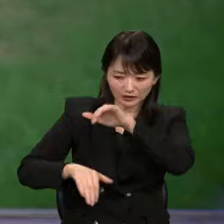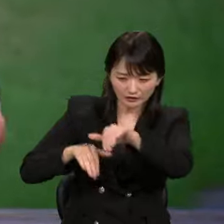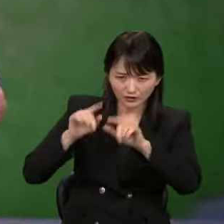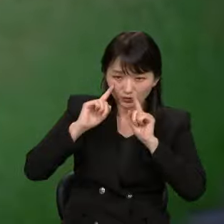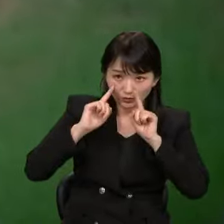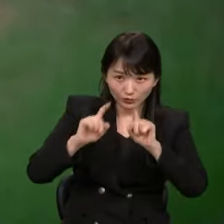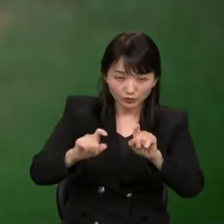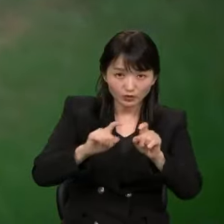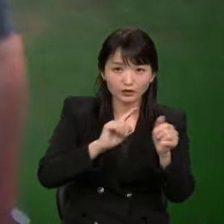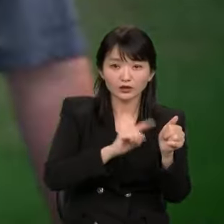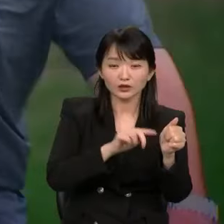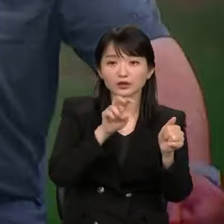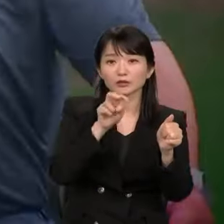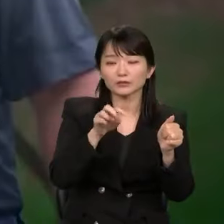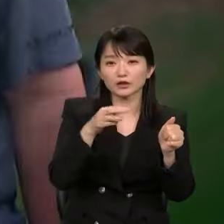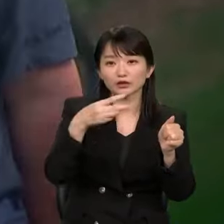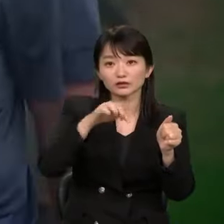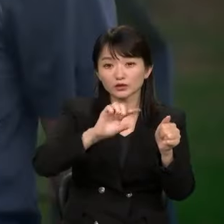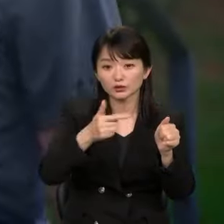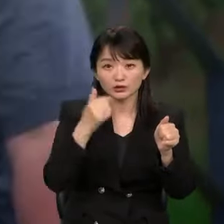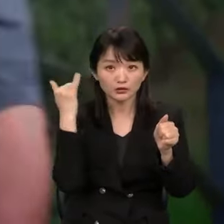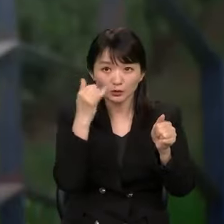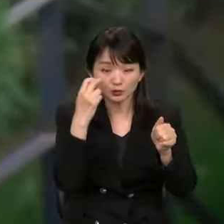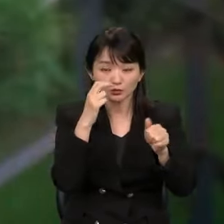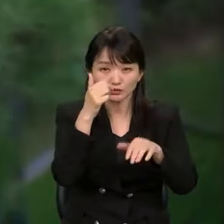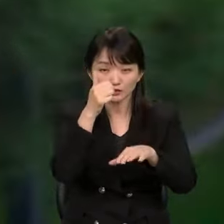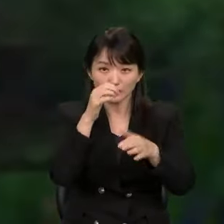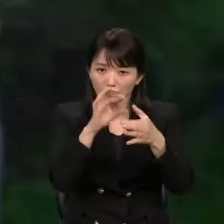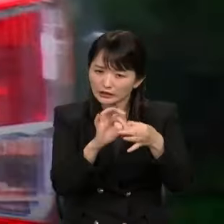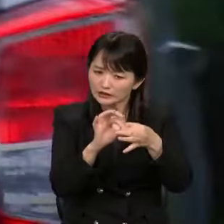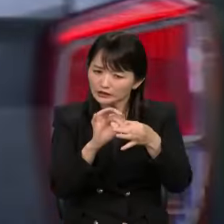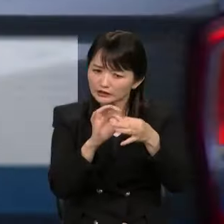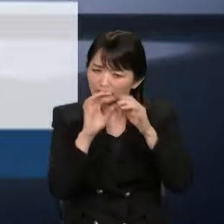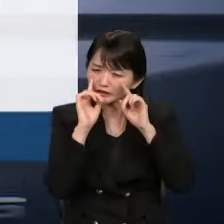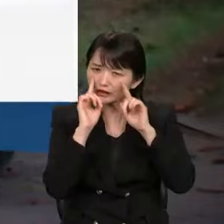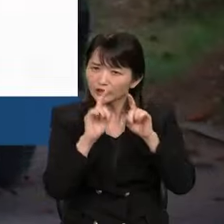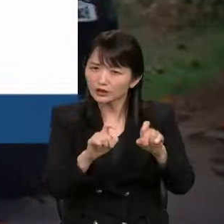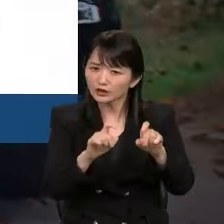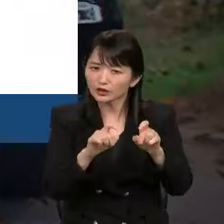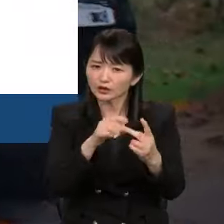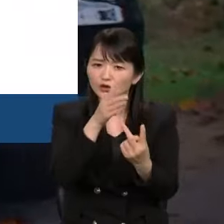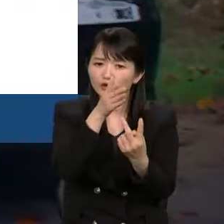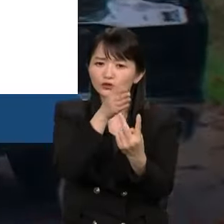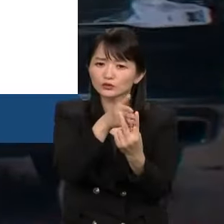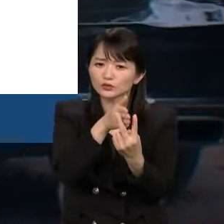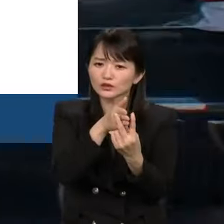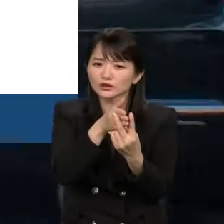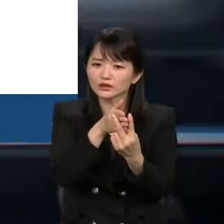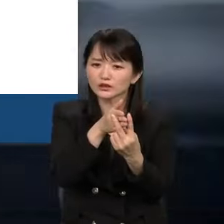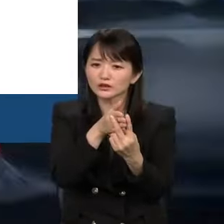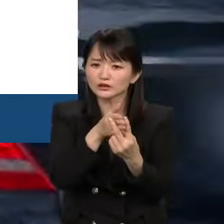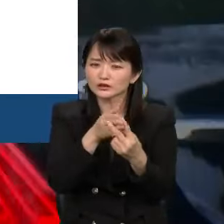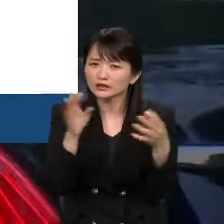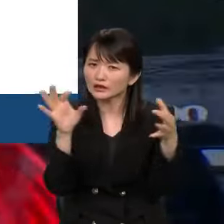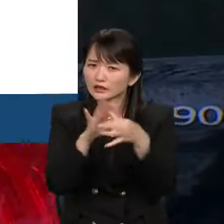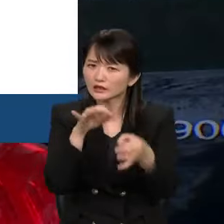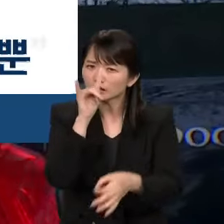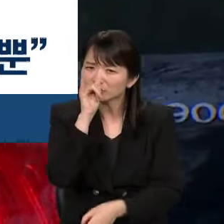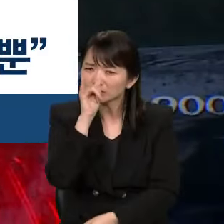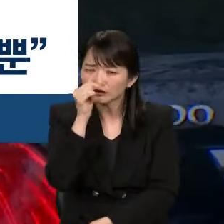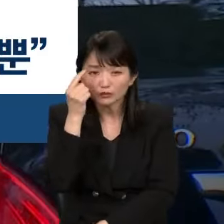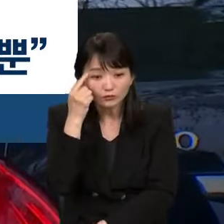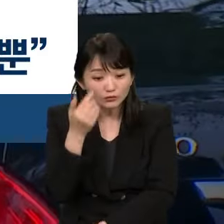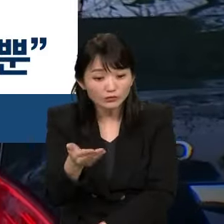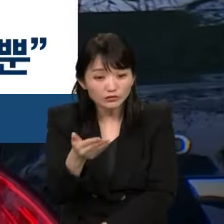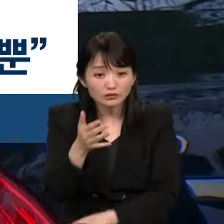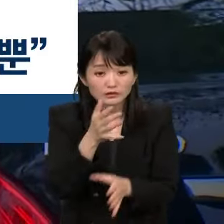인물인 명태균 씨가 한 여론조사와 관련이 있다는 의혹에 대해서도 두 가지 사이에 상관관계가 있느냐 반문하며